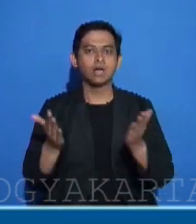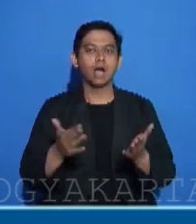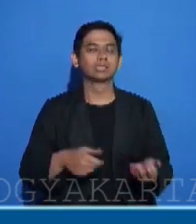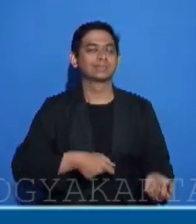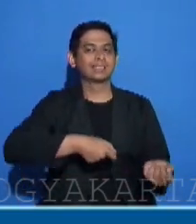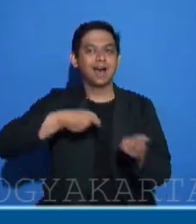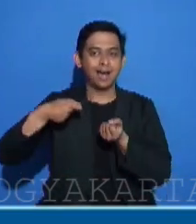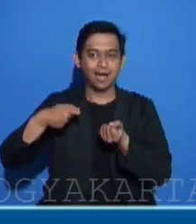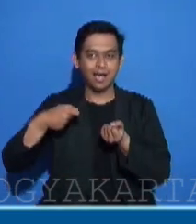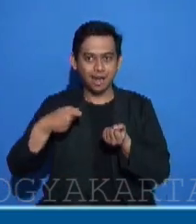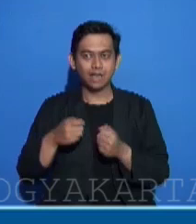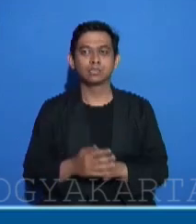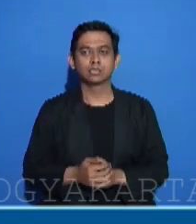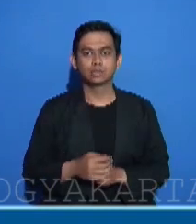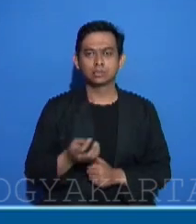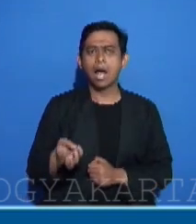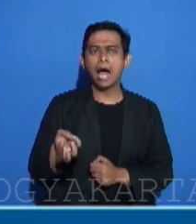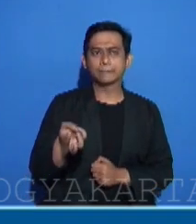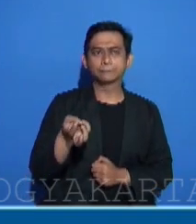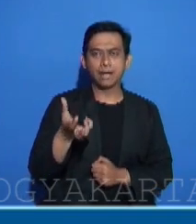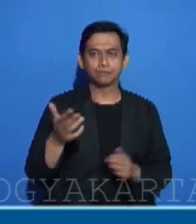men ketang an